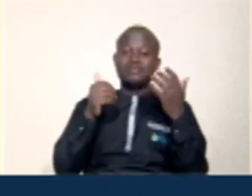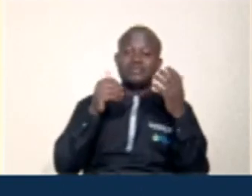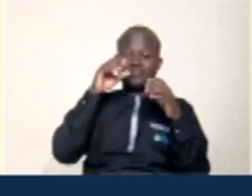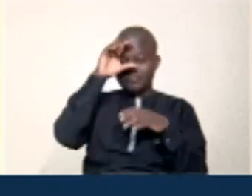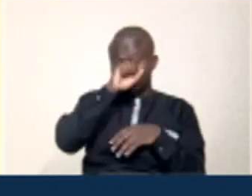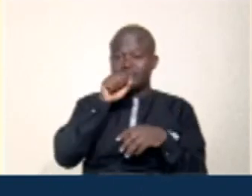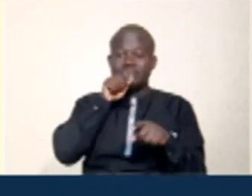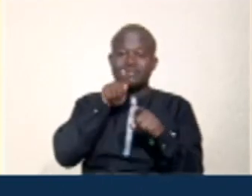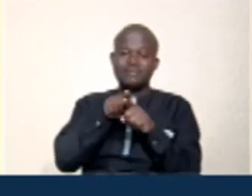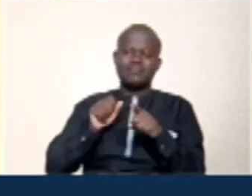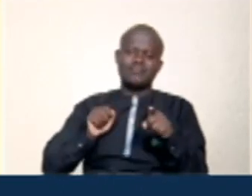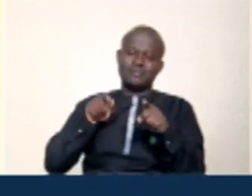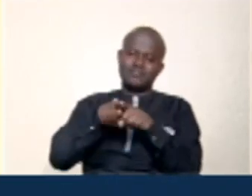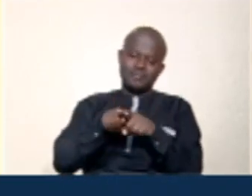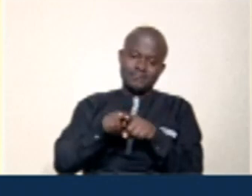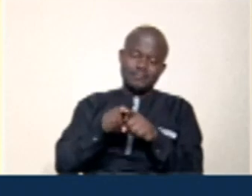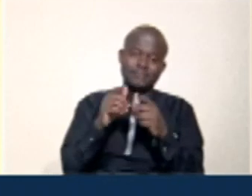gupfusha abavandimwe,